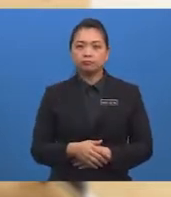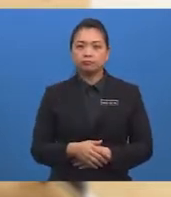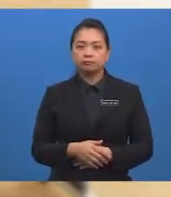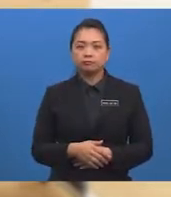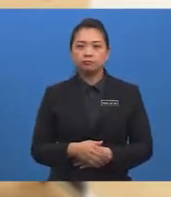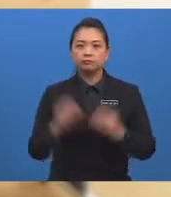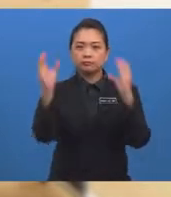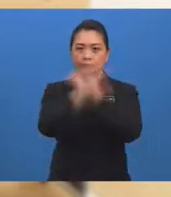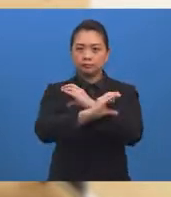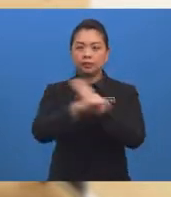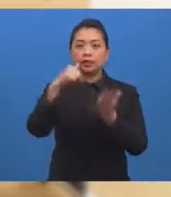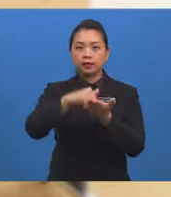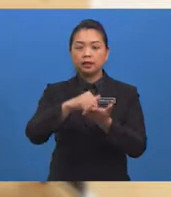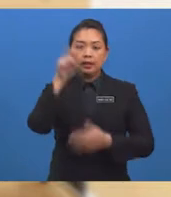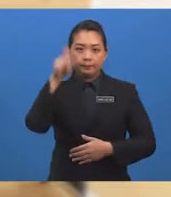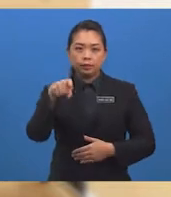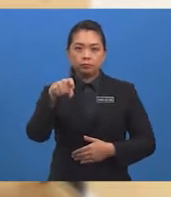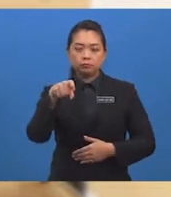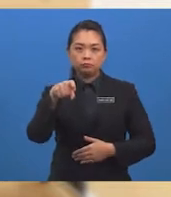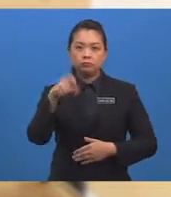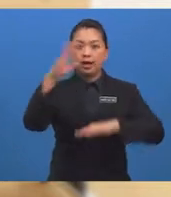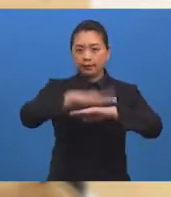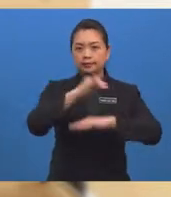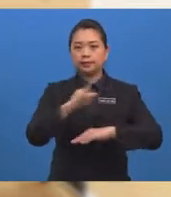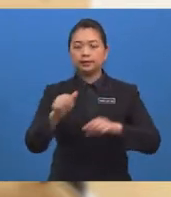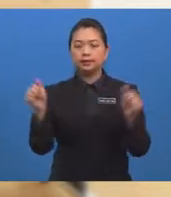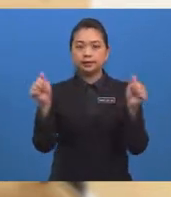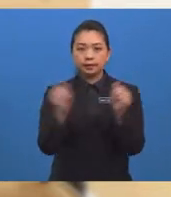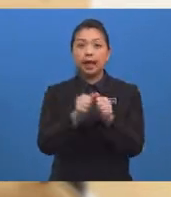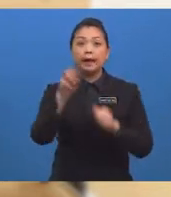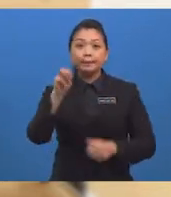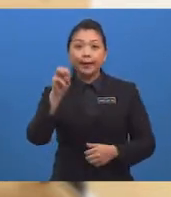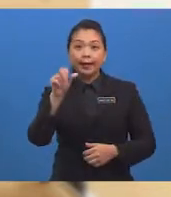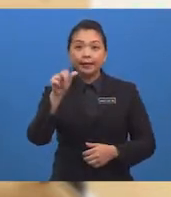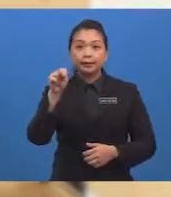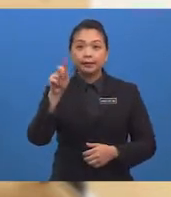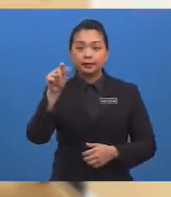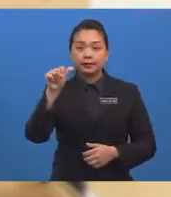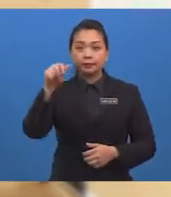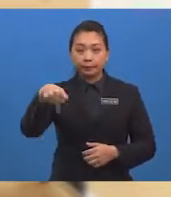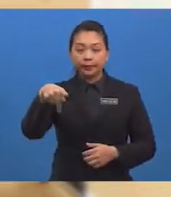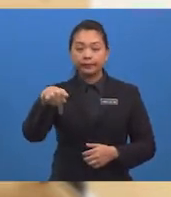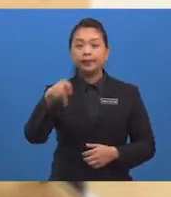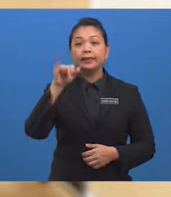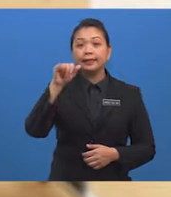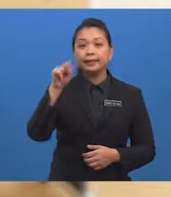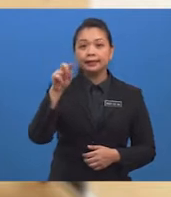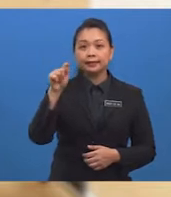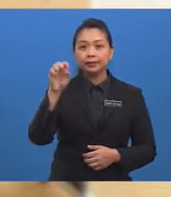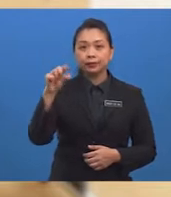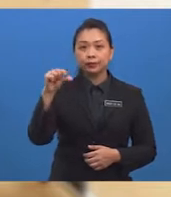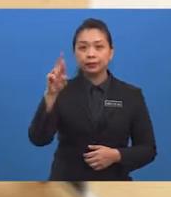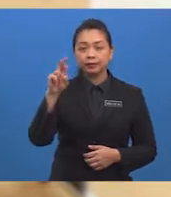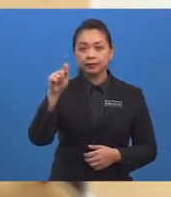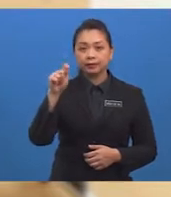Cabaran ini perlu ditangani dengan cara memantapkan integriti dalam kalangan penjawat awam agar mereka